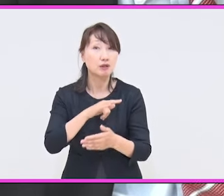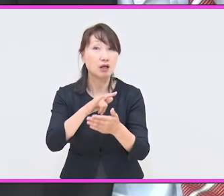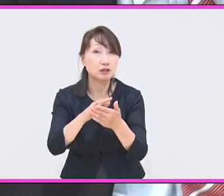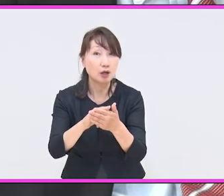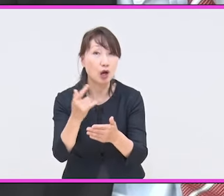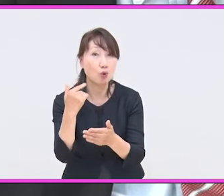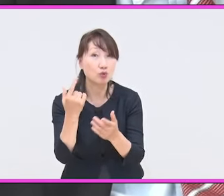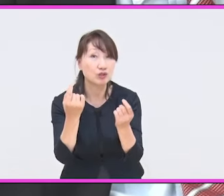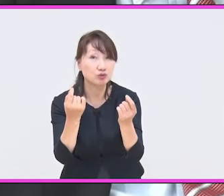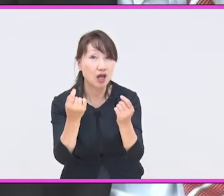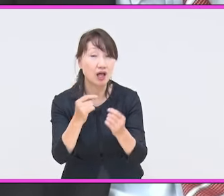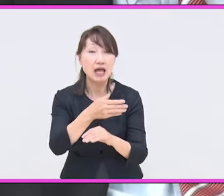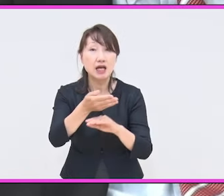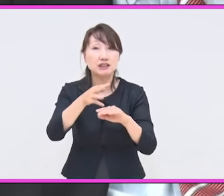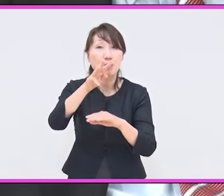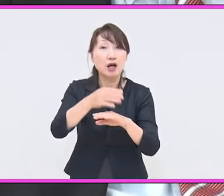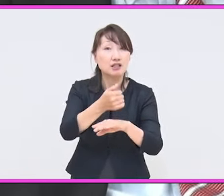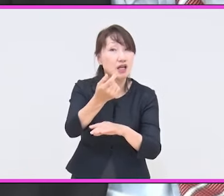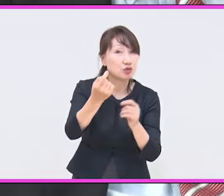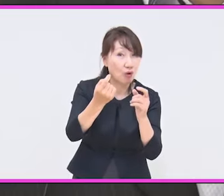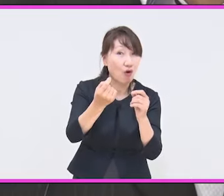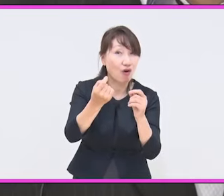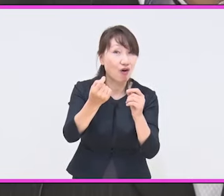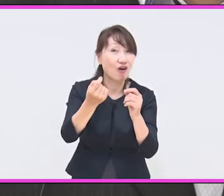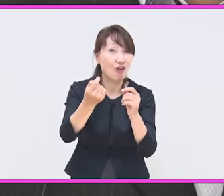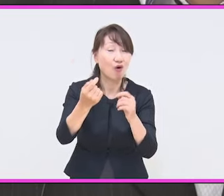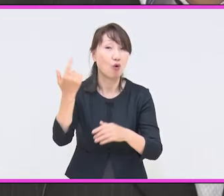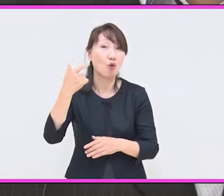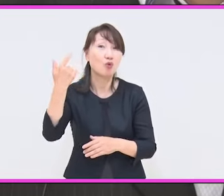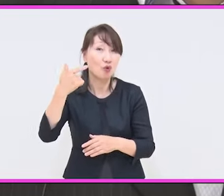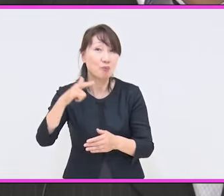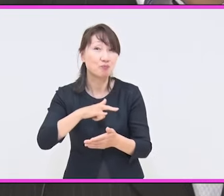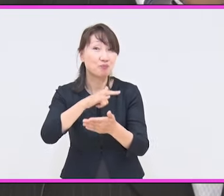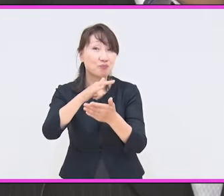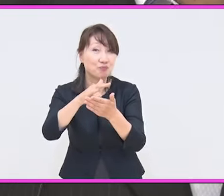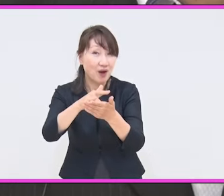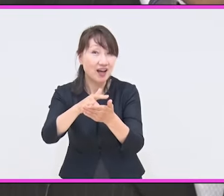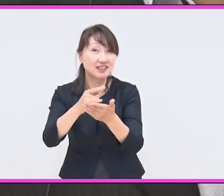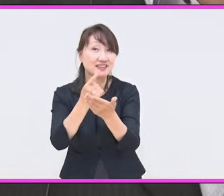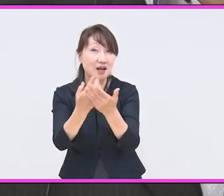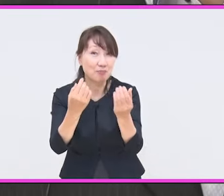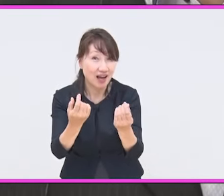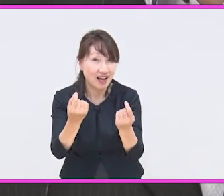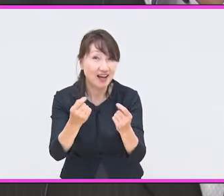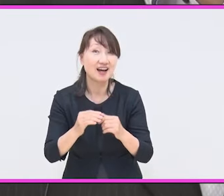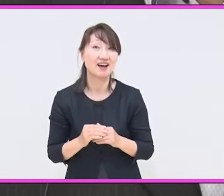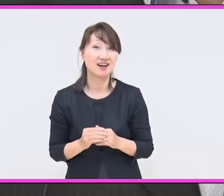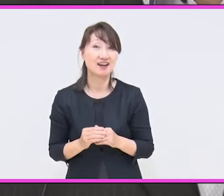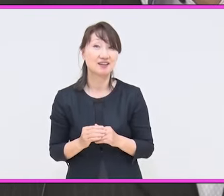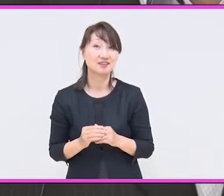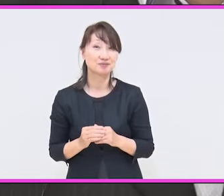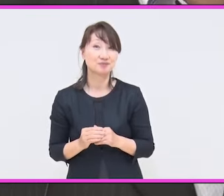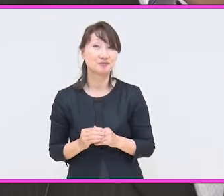けれども、島川選手もロンドンに行かれてます。で、まあそれま